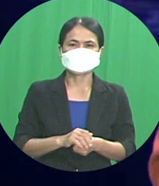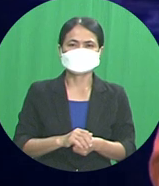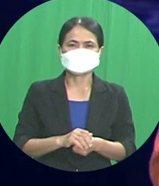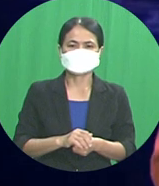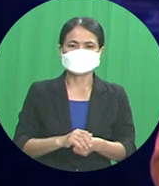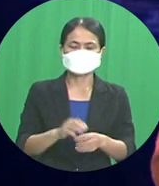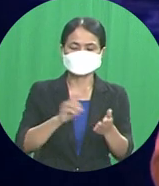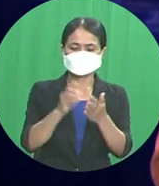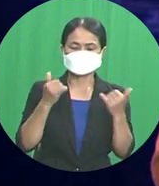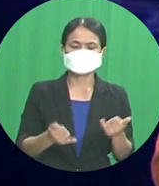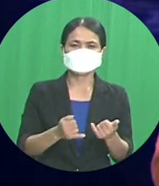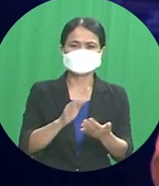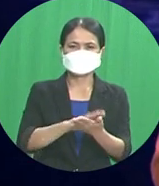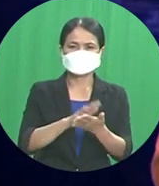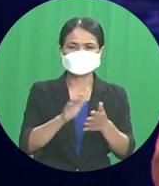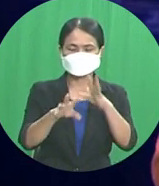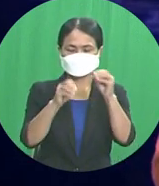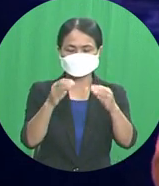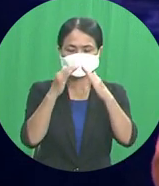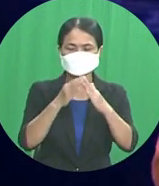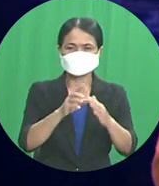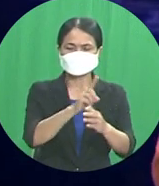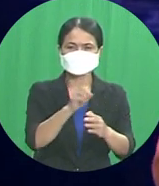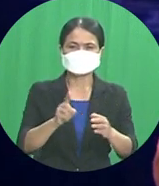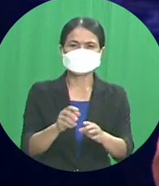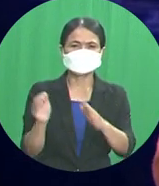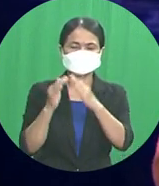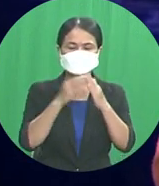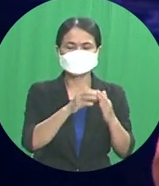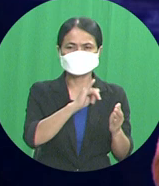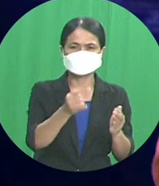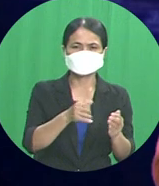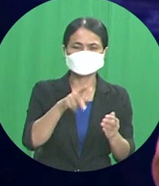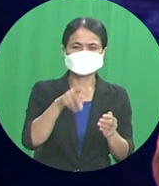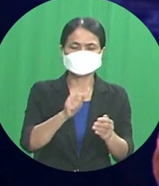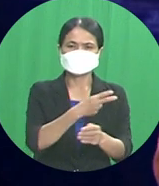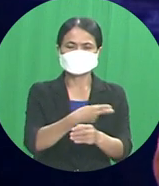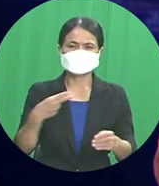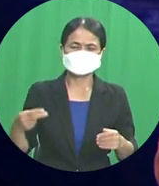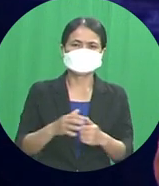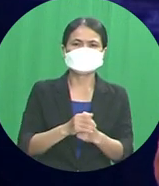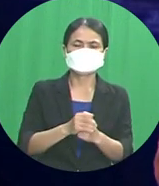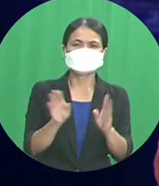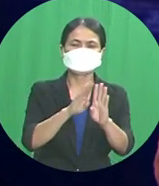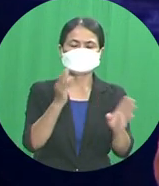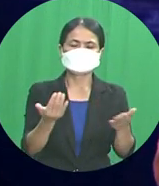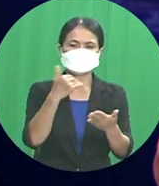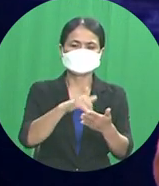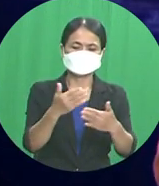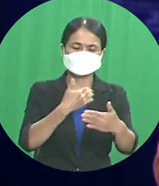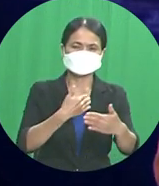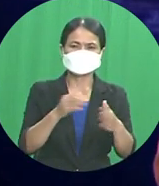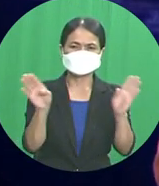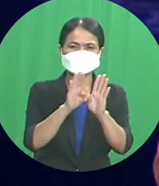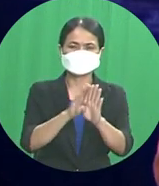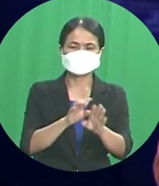នៅក្នុងសប្តាហ៍នេះសាលារៀនជាច្រើននៅតាមផ្នែកមួយចំនួននៃរដ្ឋធានីហ្សាកាតានៃប្រទេសឥណ្ឌូនេស៊ីបានបើកទ្វារឡើងវិញក្រោយពីបានបិ